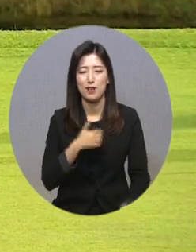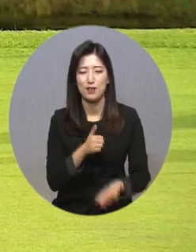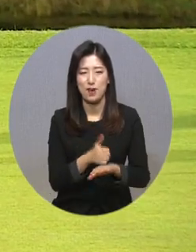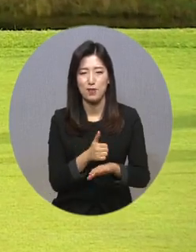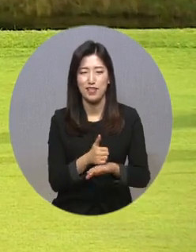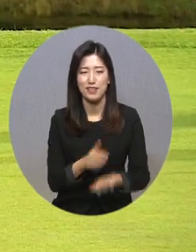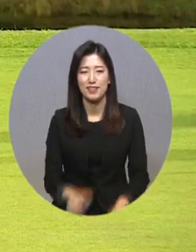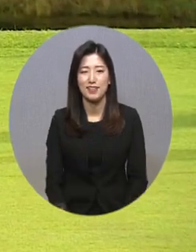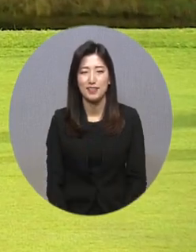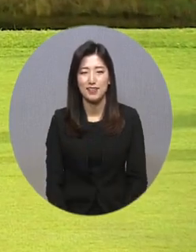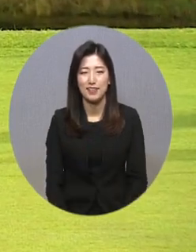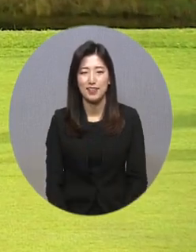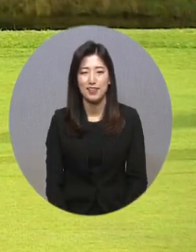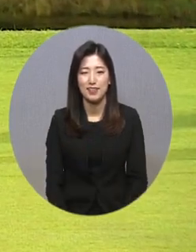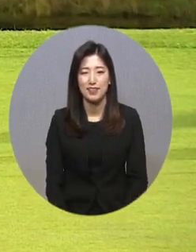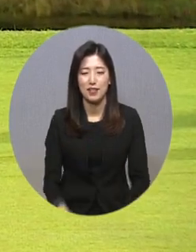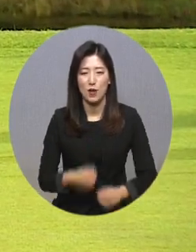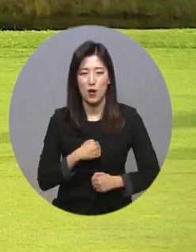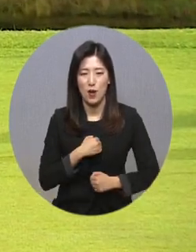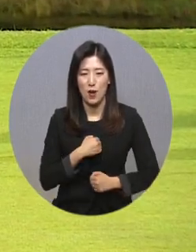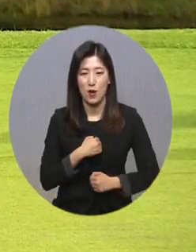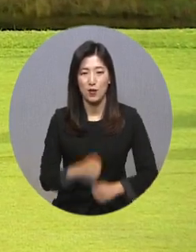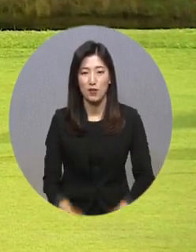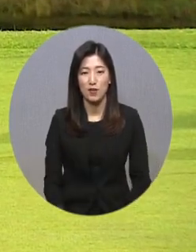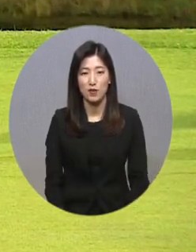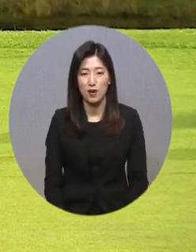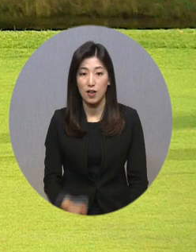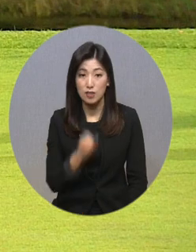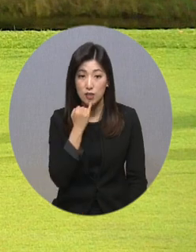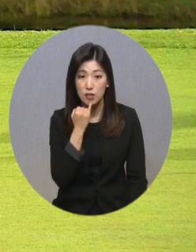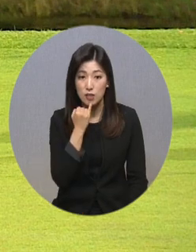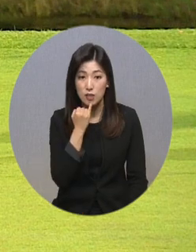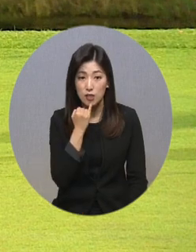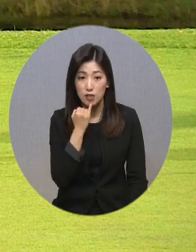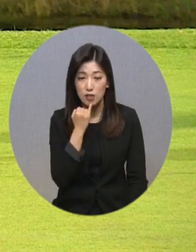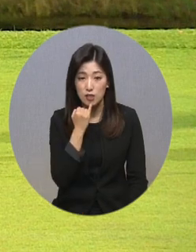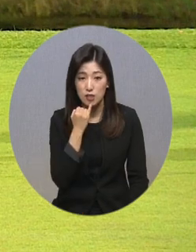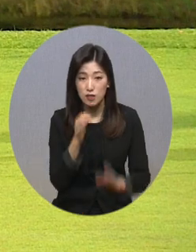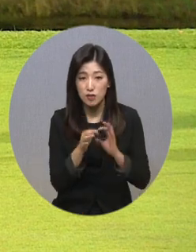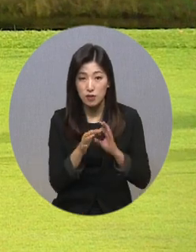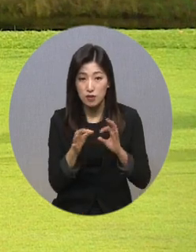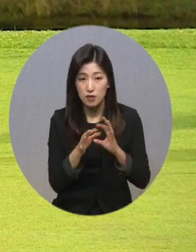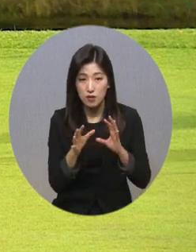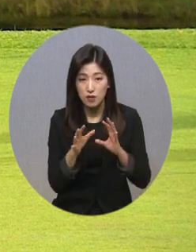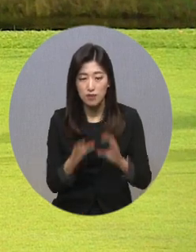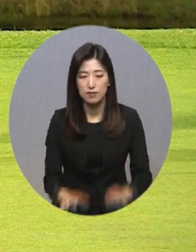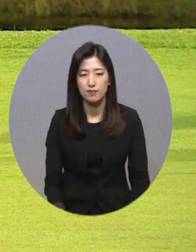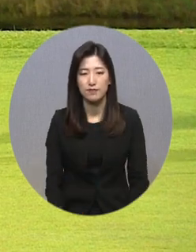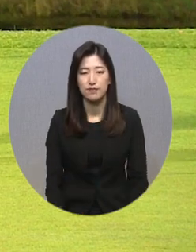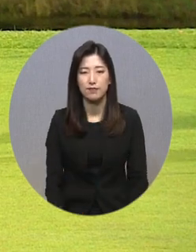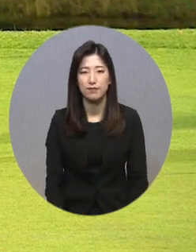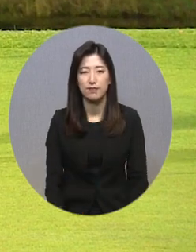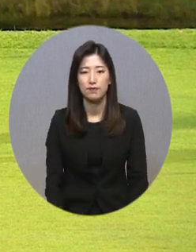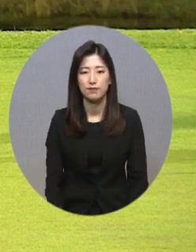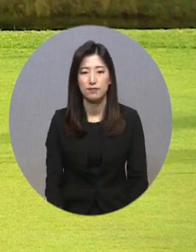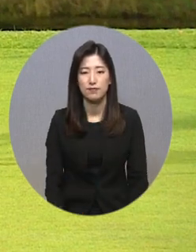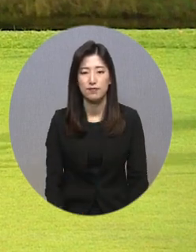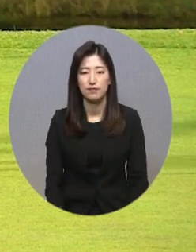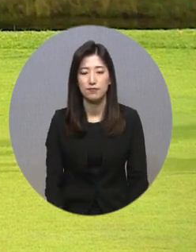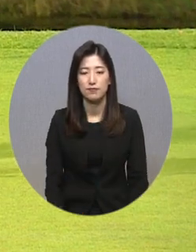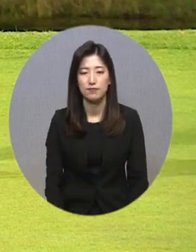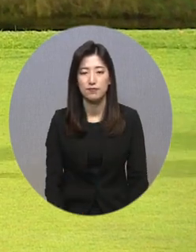친 수중 악의 모바일로 괜찮아요 그래서 영어를 계속 생활 없어서 거 좀 신중히 하세요